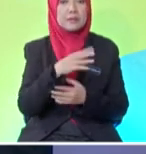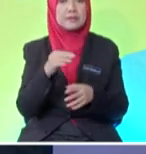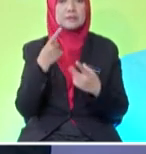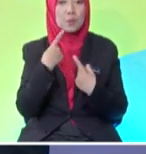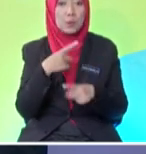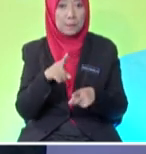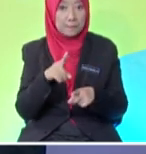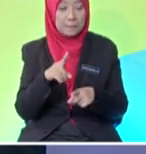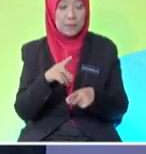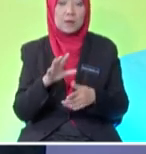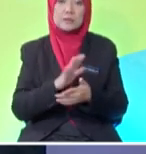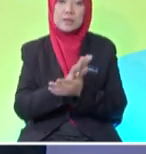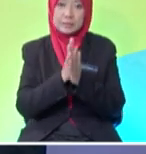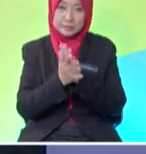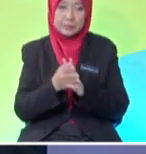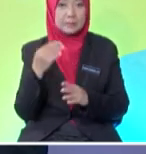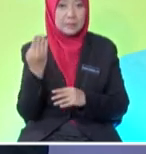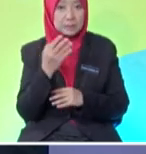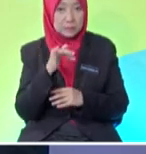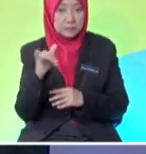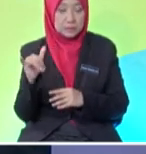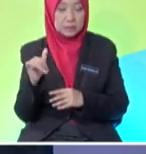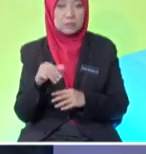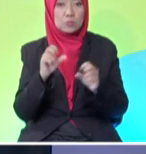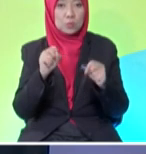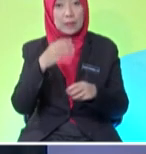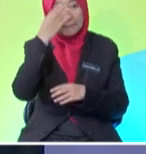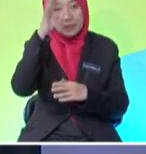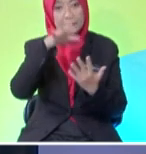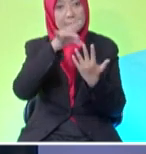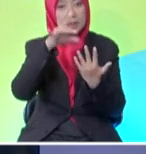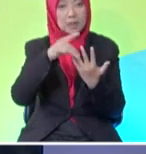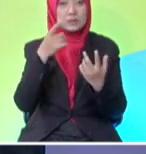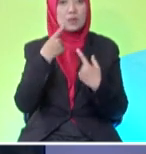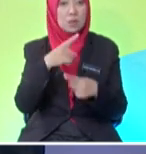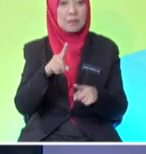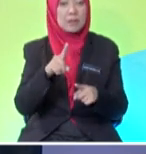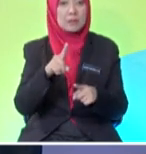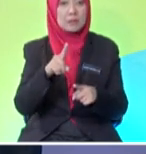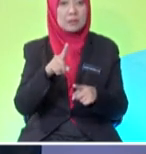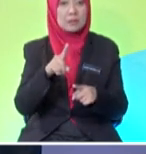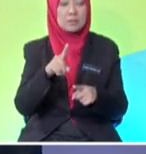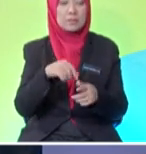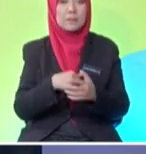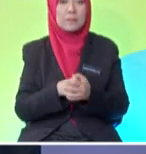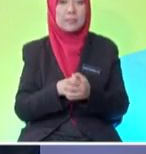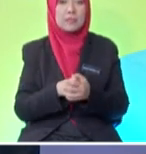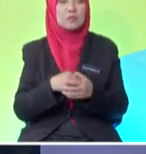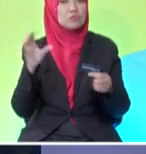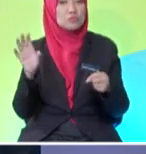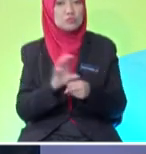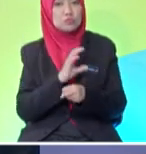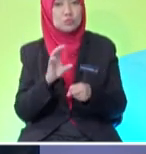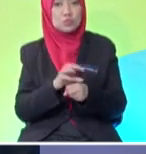Oke jadi biasanya soalnya begini dia boleh beri pilihan sama ada pilihan jawaban ataupun cukup-cukup ya